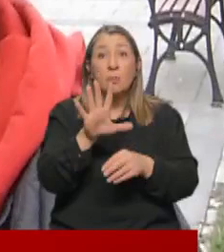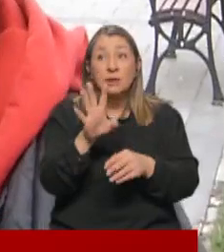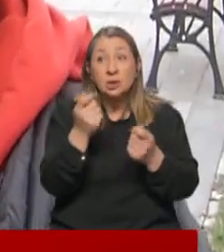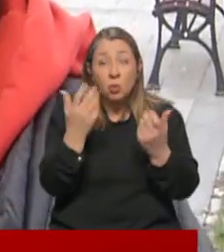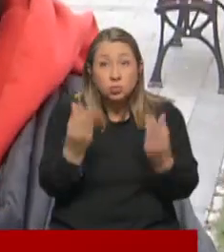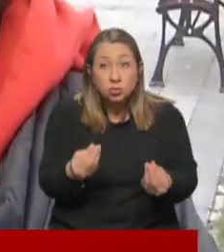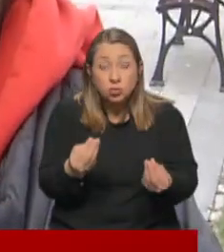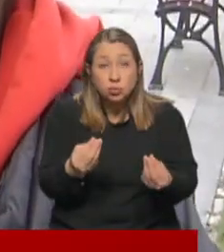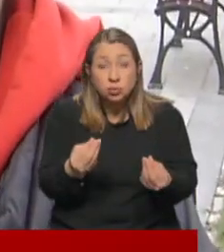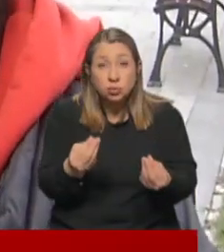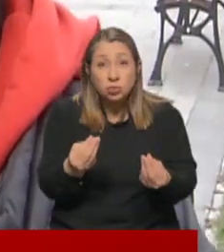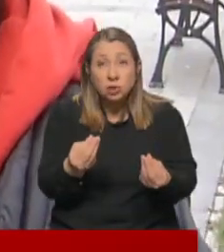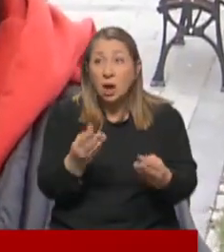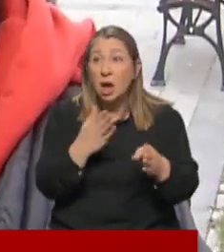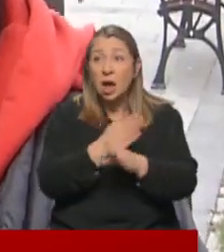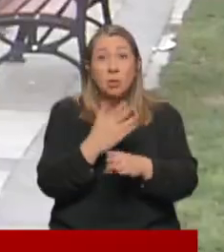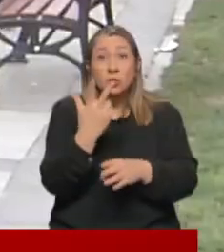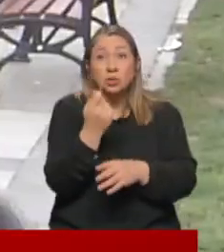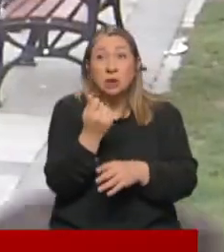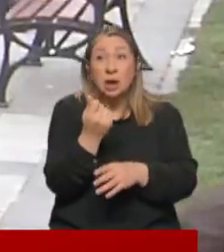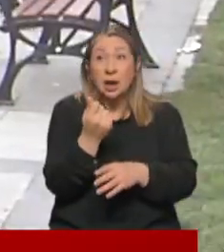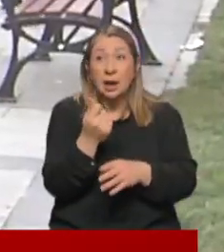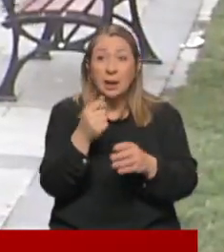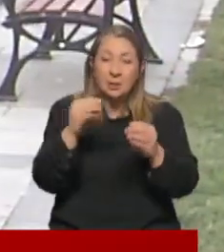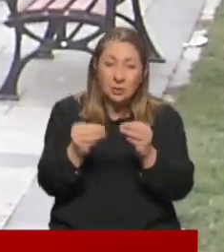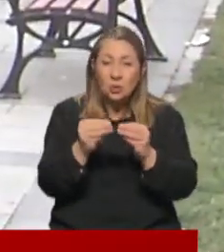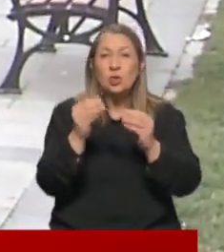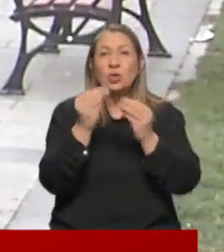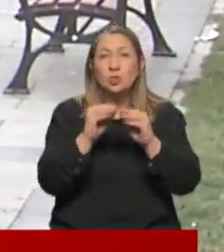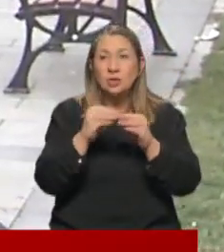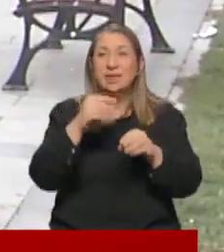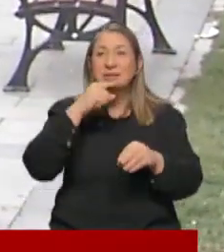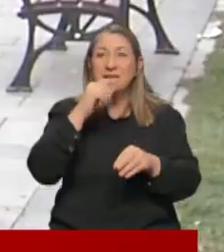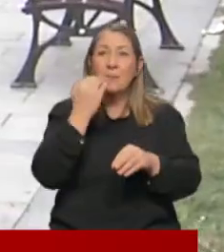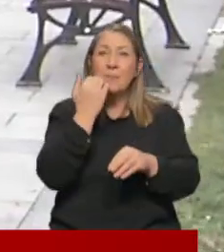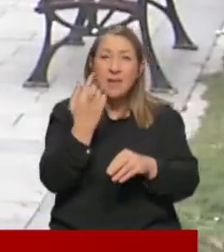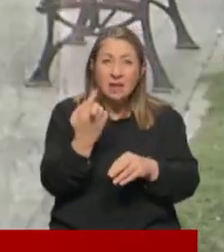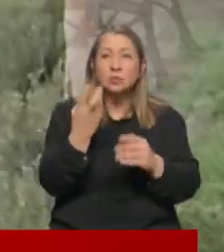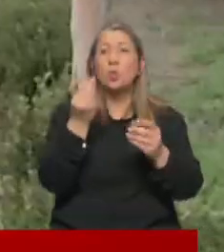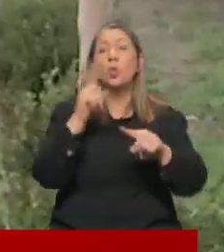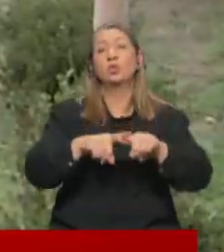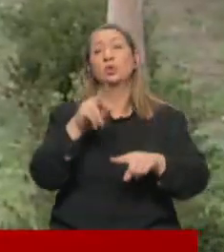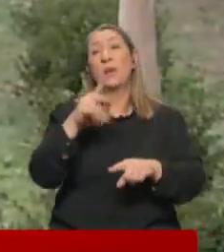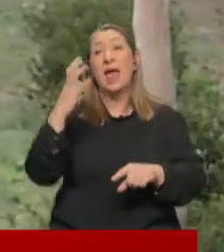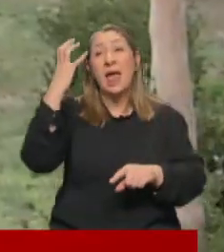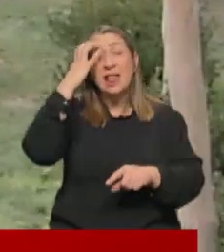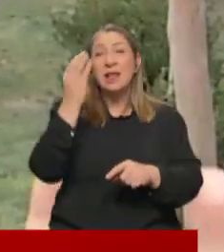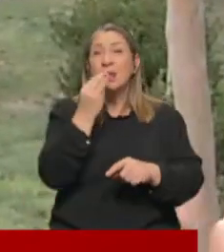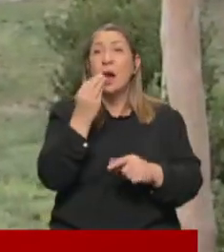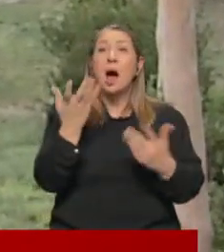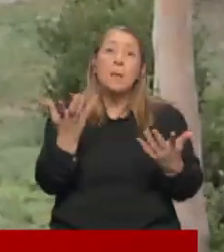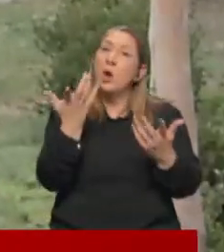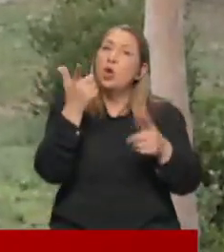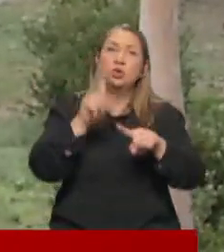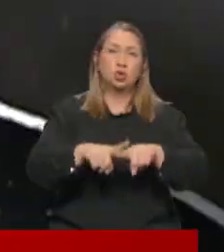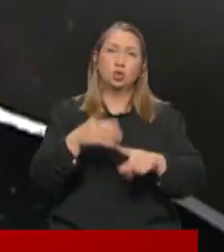olmuş. Yani ekmek 3 lira. Yanına yumurta, zeytin, peynir çok lüks oldu. En temel gıdalarımız ama şu an